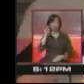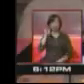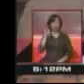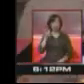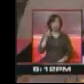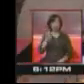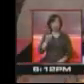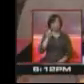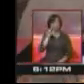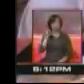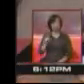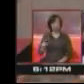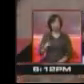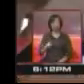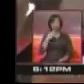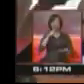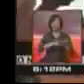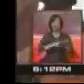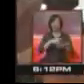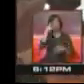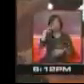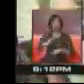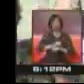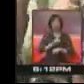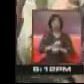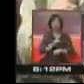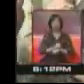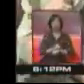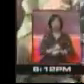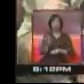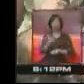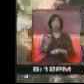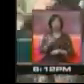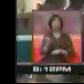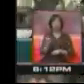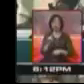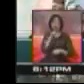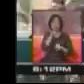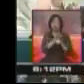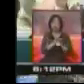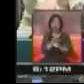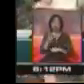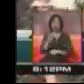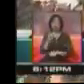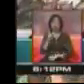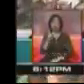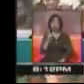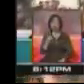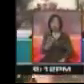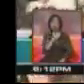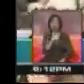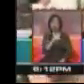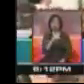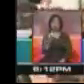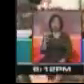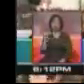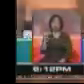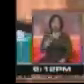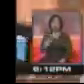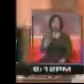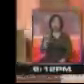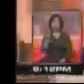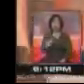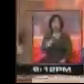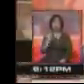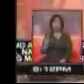sir. Bukod kay Zubiri, nanumpa rin sa PNP si Manila Vice Mayor Isko Moreno at 28 pang konsehal ng Maynila.